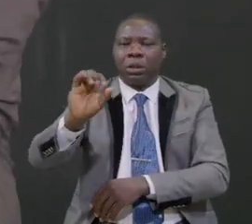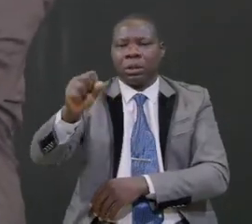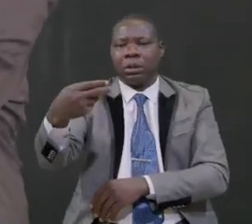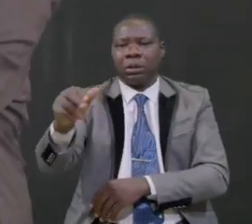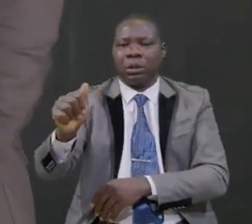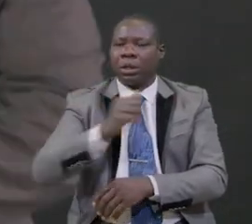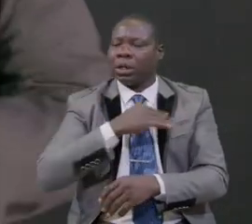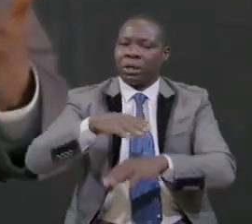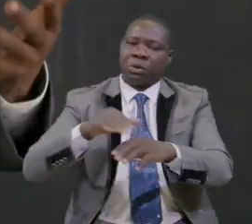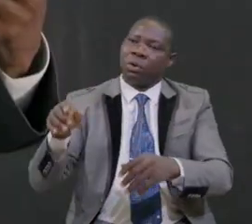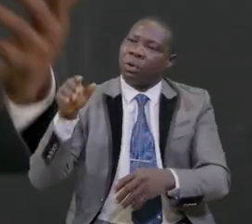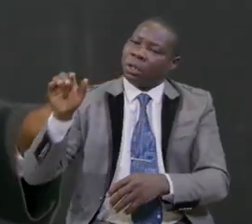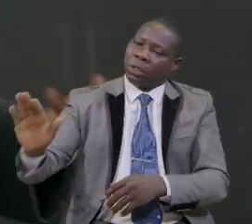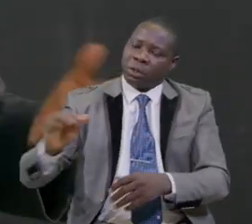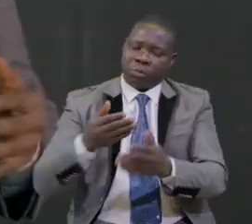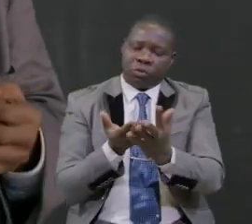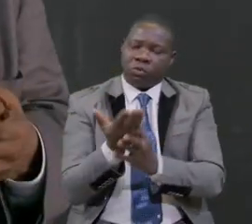Il l'a appelé par le biais d'Élie.